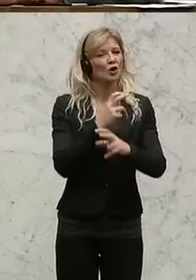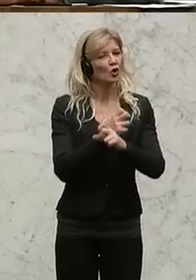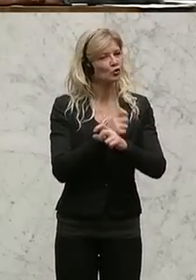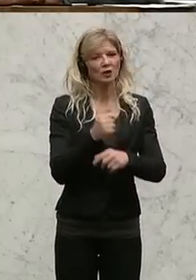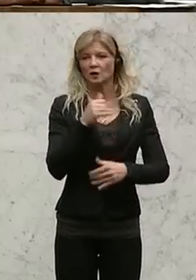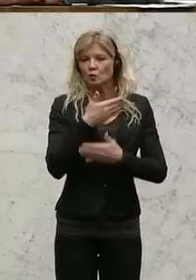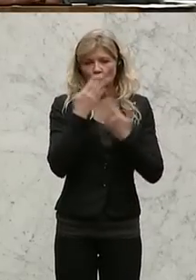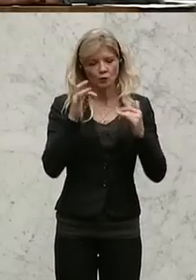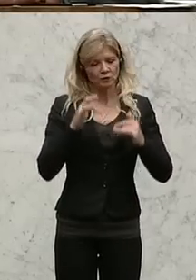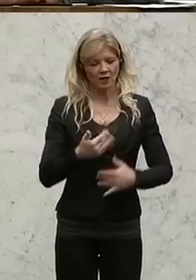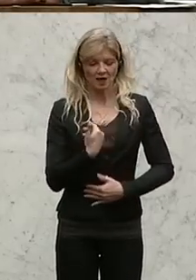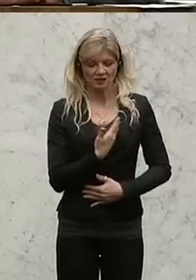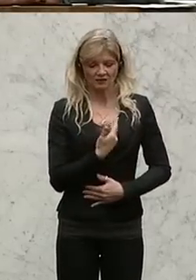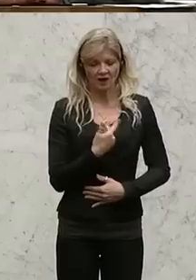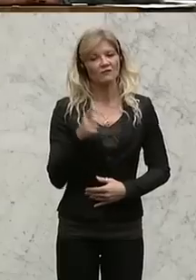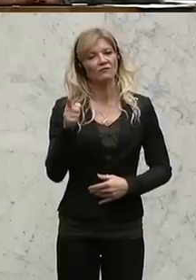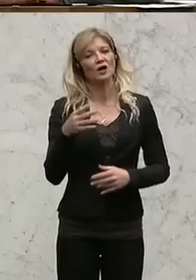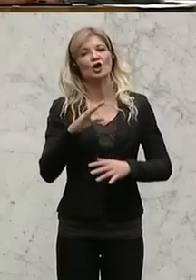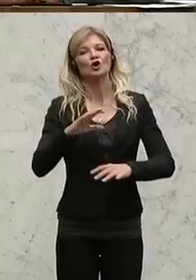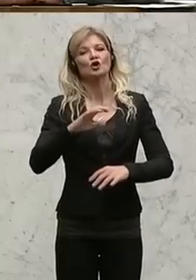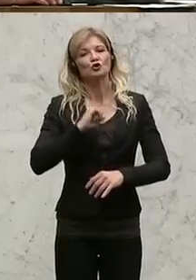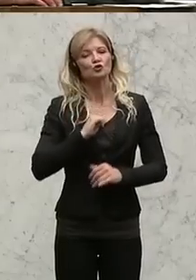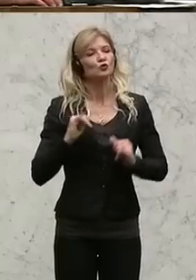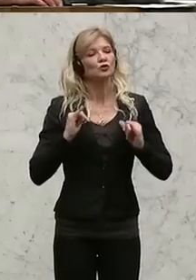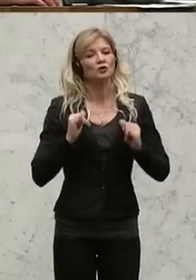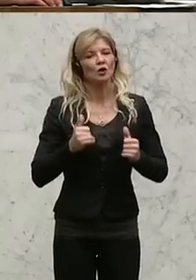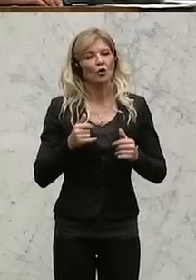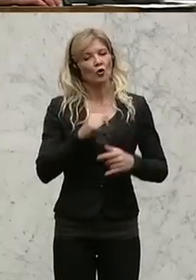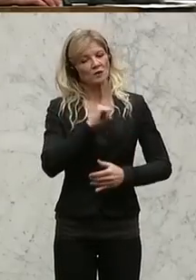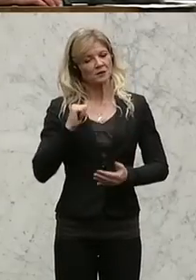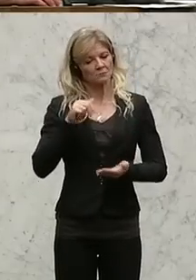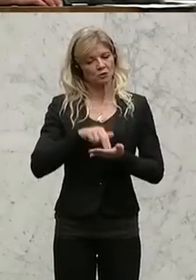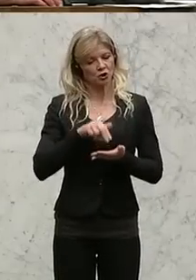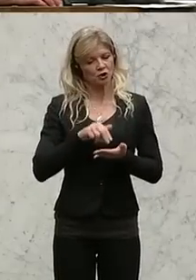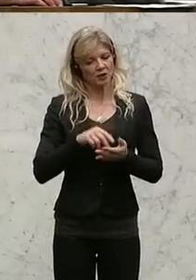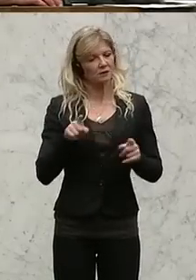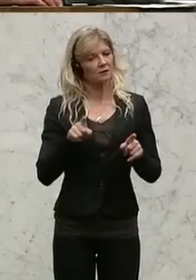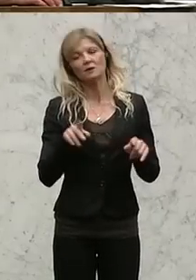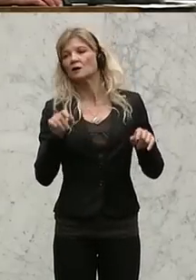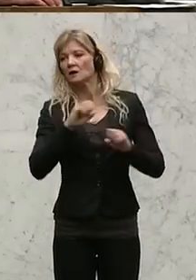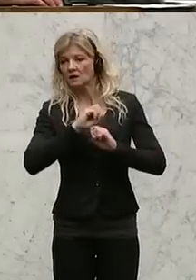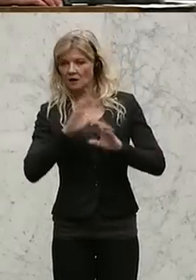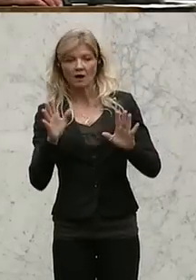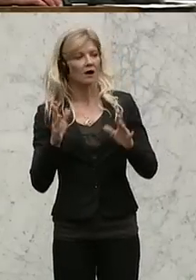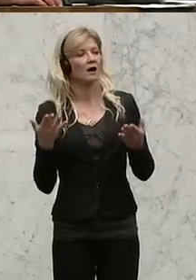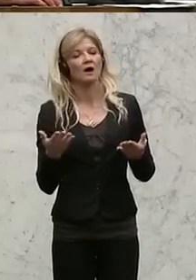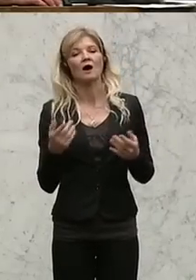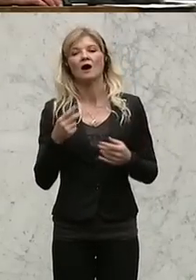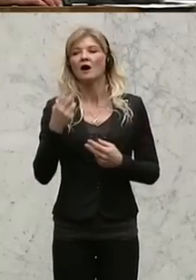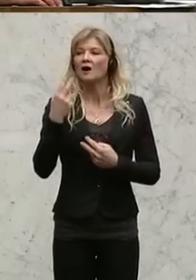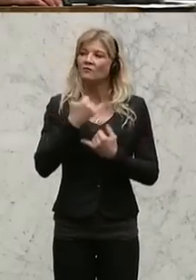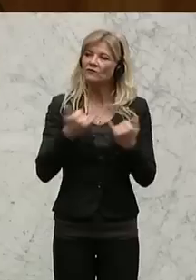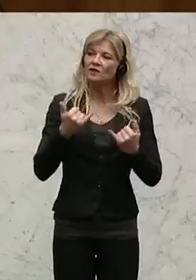Südtirol-Autonomie völkerrechtlich auch auf dem Selbstbestimmungsrecht beruht, das als fortbestehendes Recht von Südtirol in